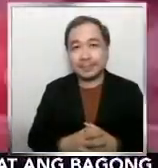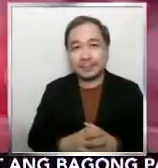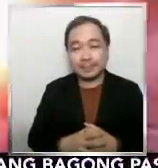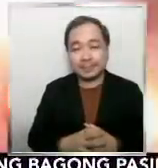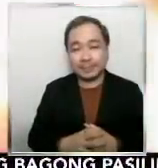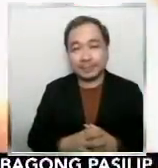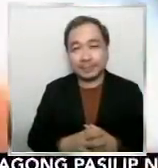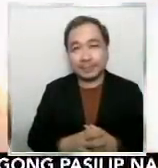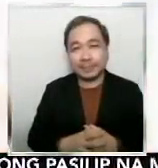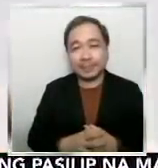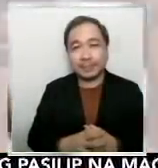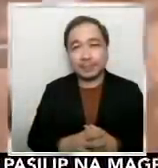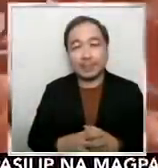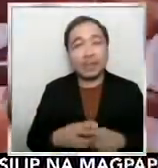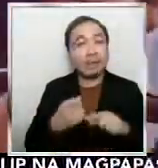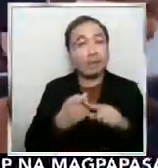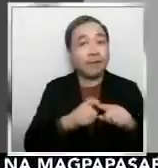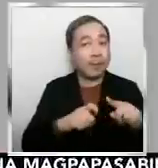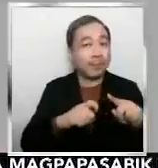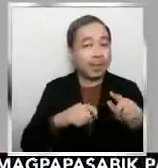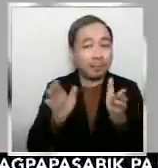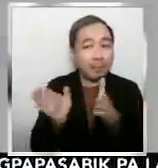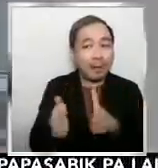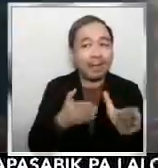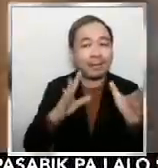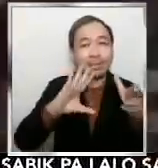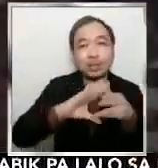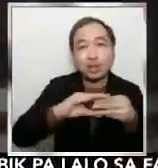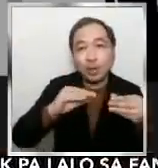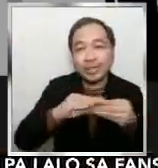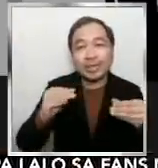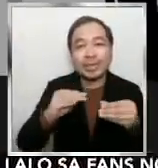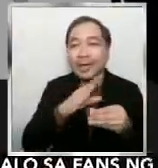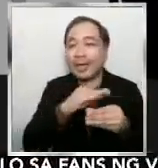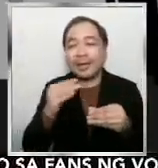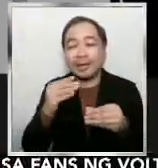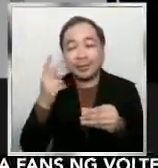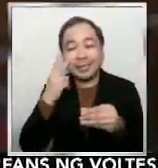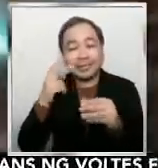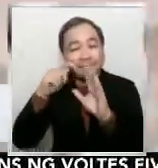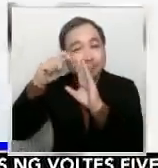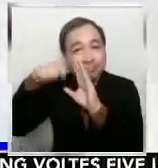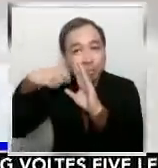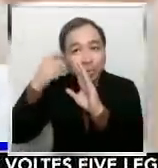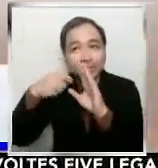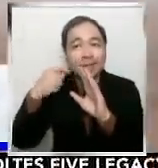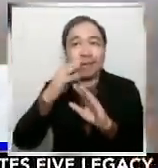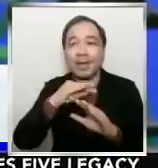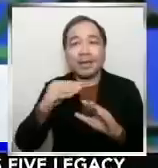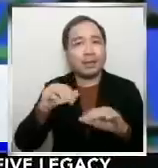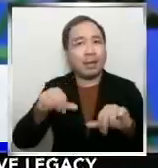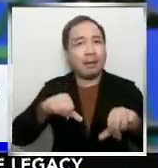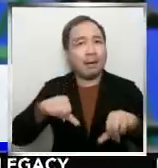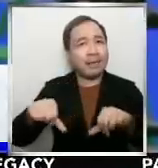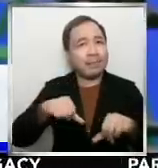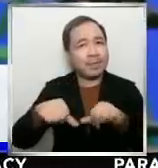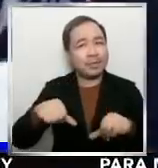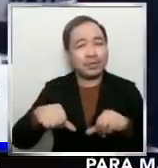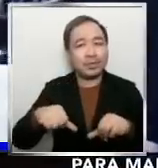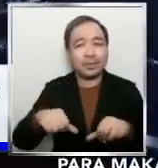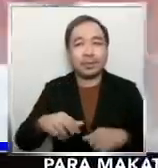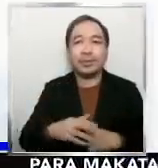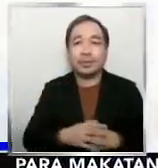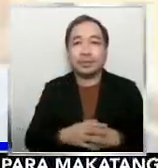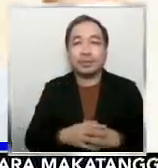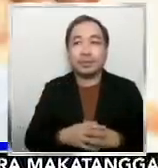Mula sa storyboard, behind-the-scene clips, hanggang sa cutting-edge animation. Napaka-overwhelming ng buong scale